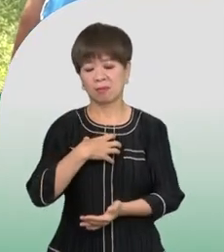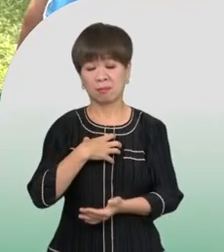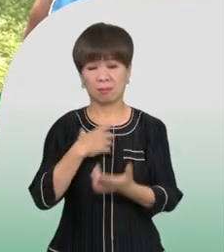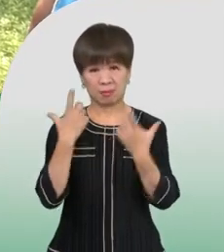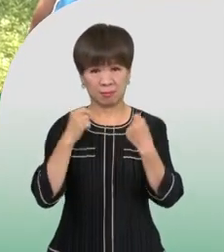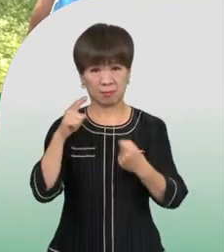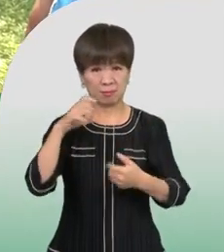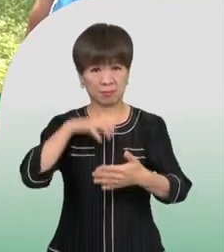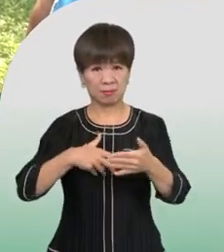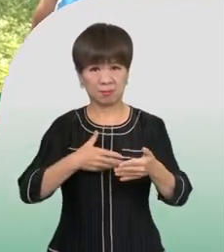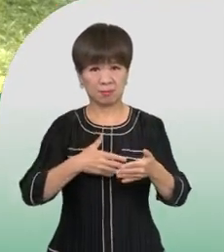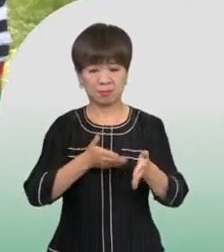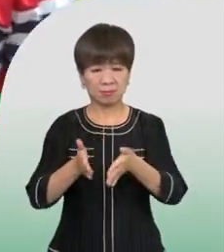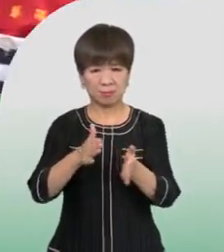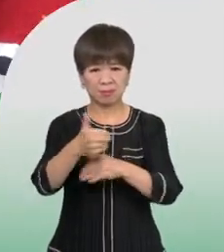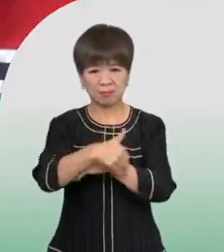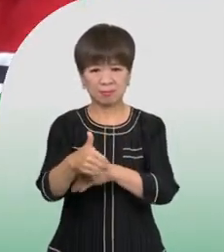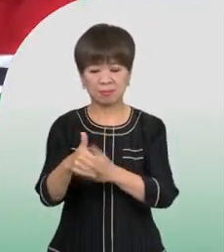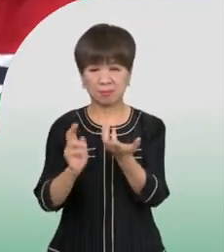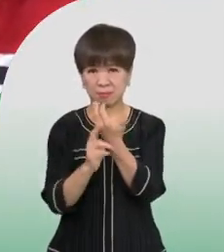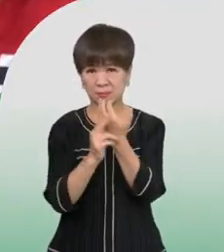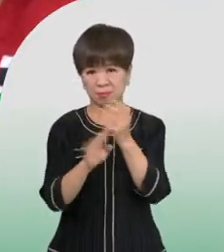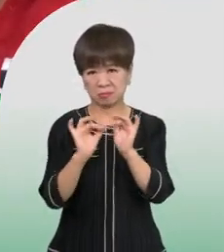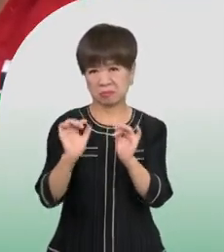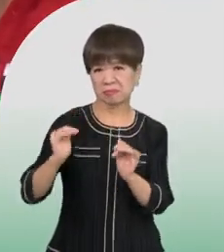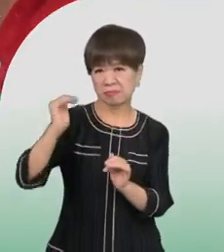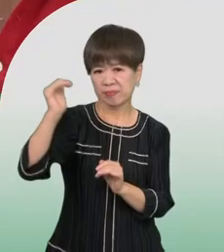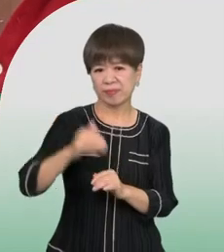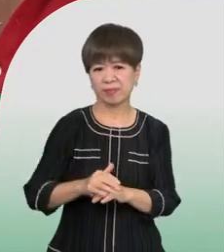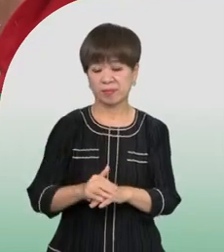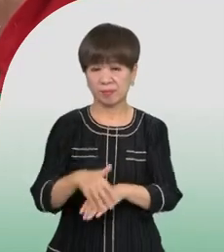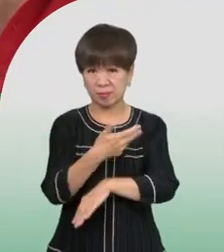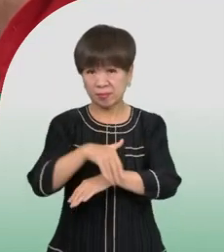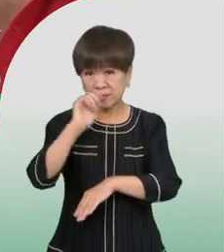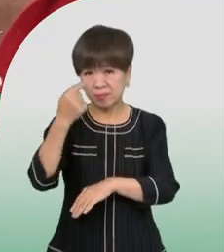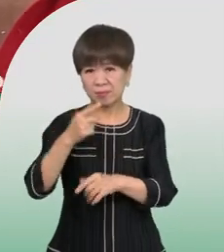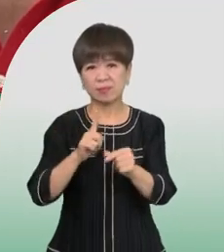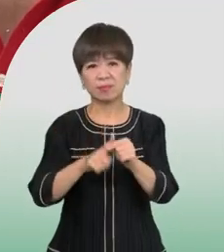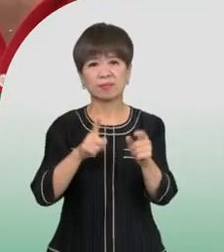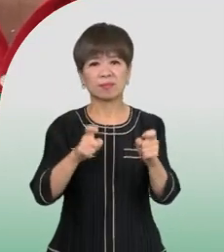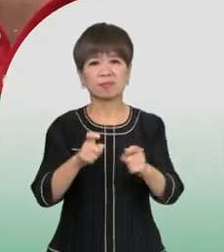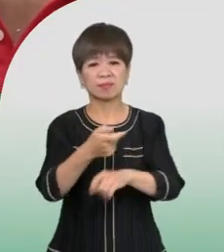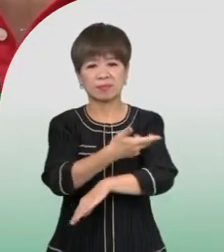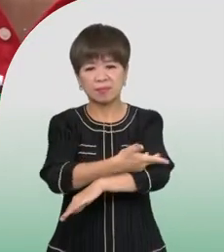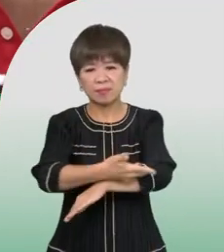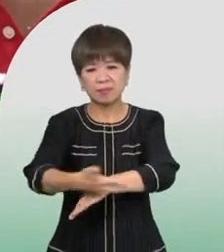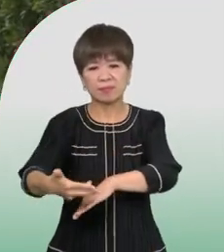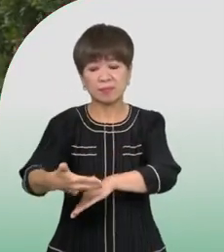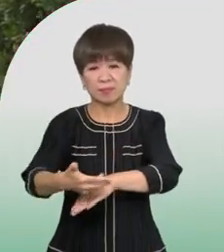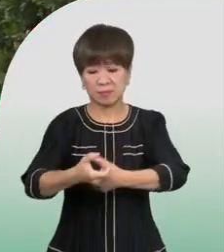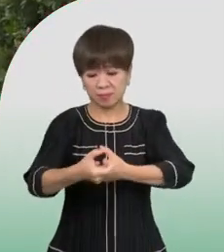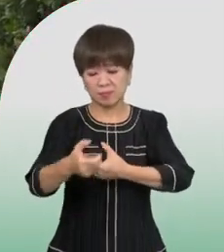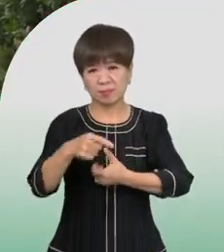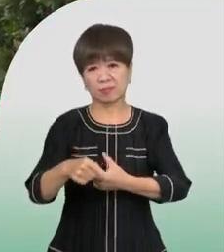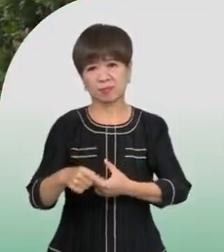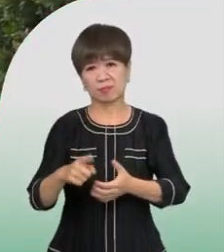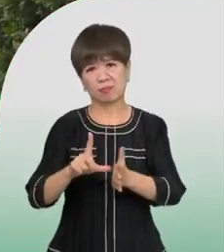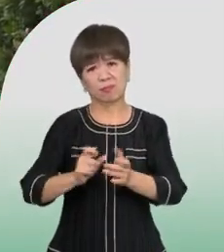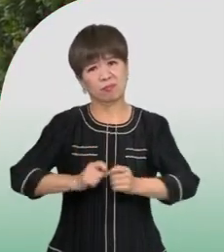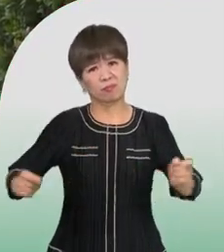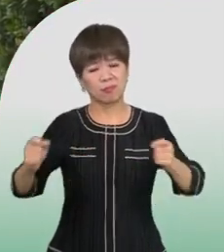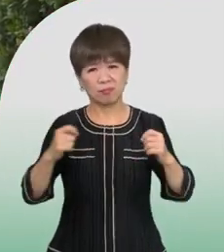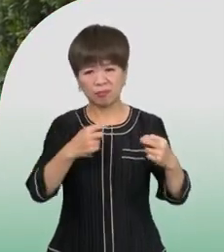乡内湾村水利产期认证提示较高，灌溉的水源对总共还引水，是不过灌溉内桶使用的当中也无